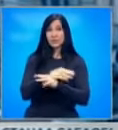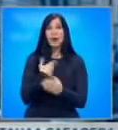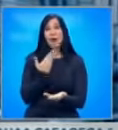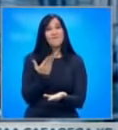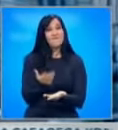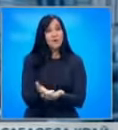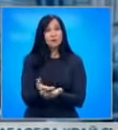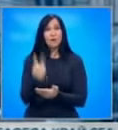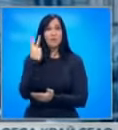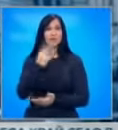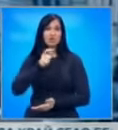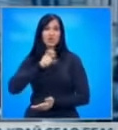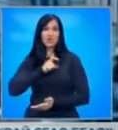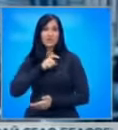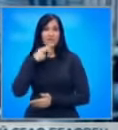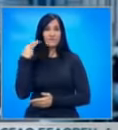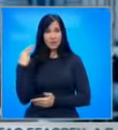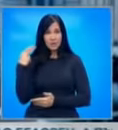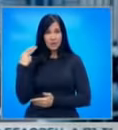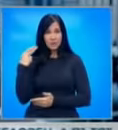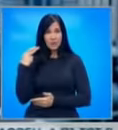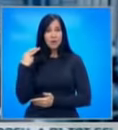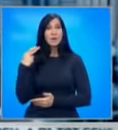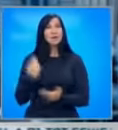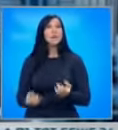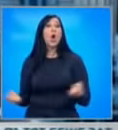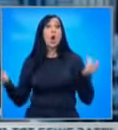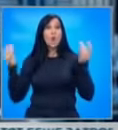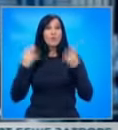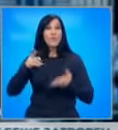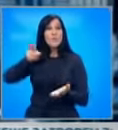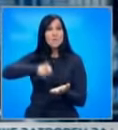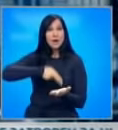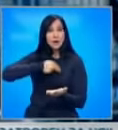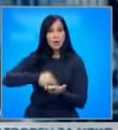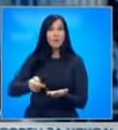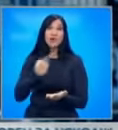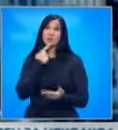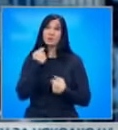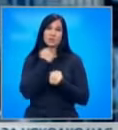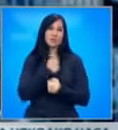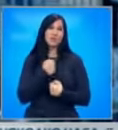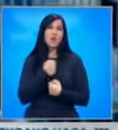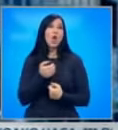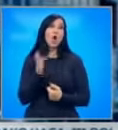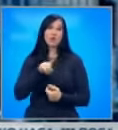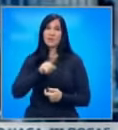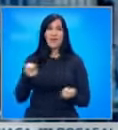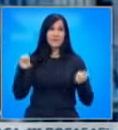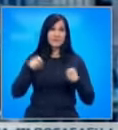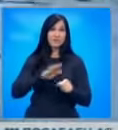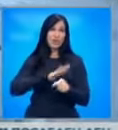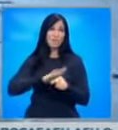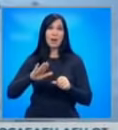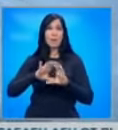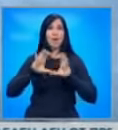Възлага на две частни фирми да се поднови маркировката. И за съжаление тя още не е завършена в